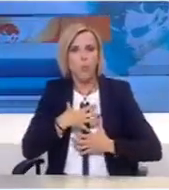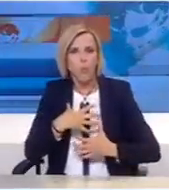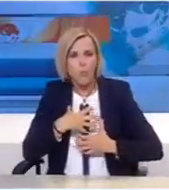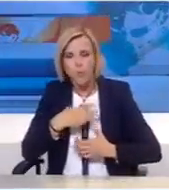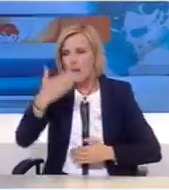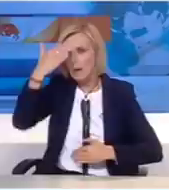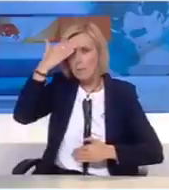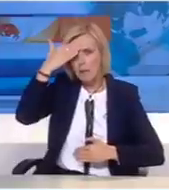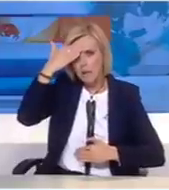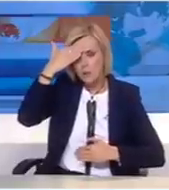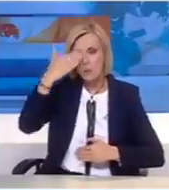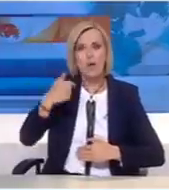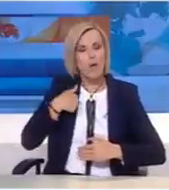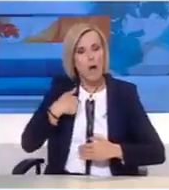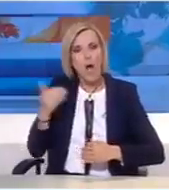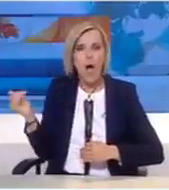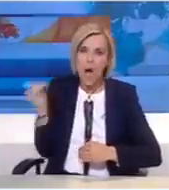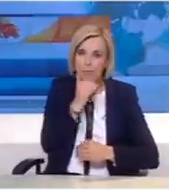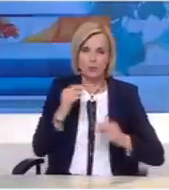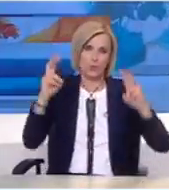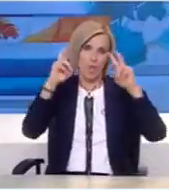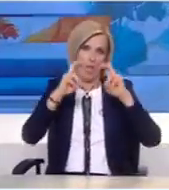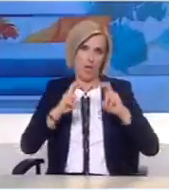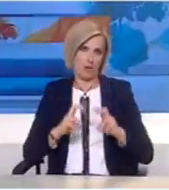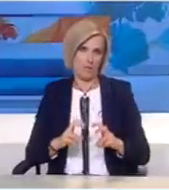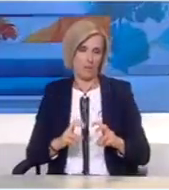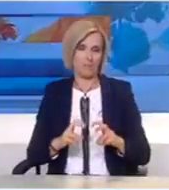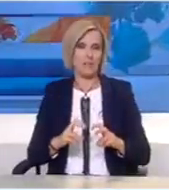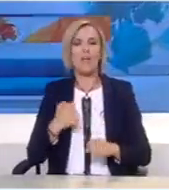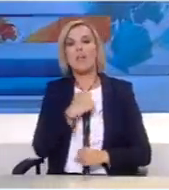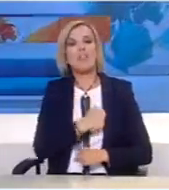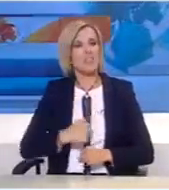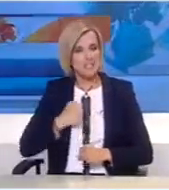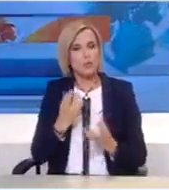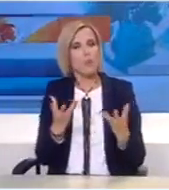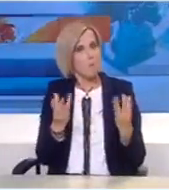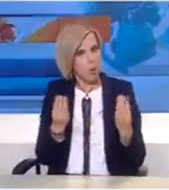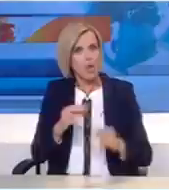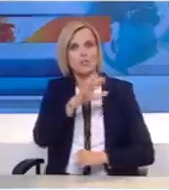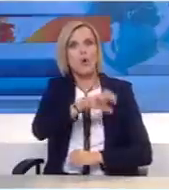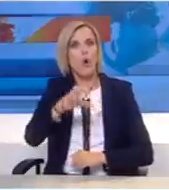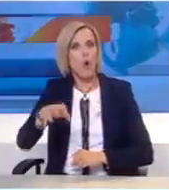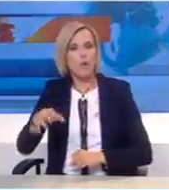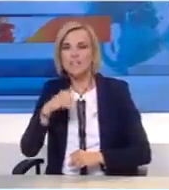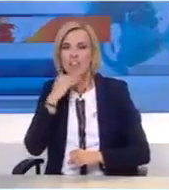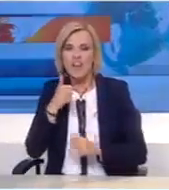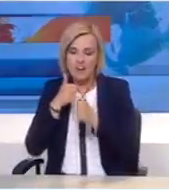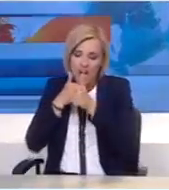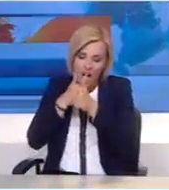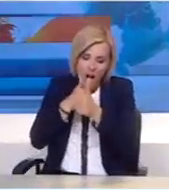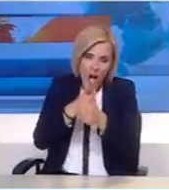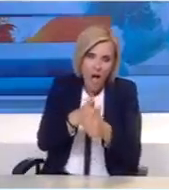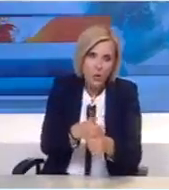και στην πατρίδα μας και σε άλλες χώρες όπου δεν τηρείται το πρωτόκολλο. Το νοσηλευτικό λοιπόν προσωπικό